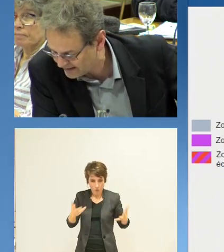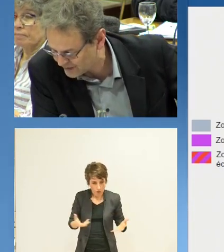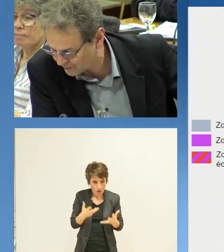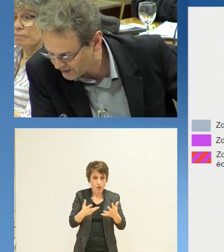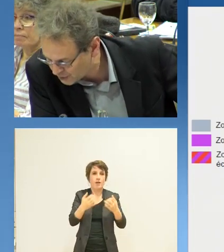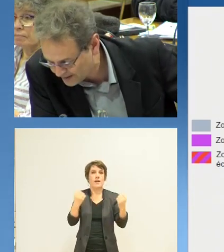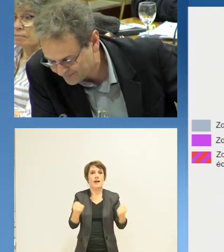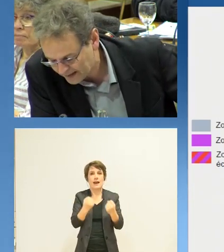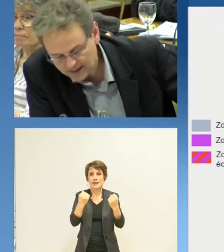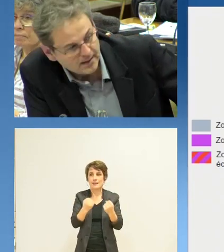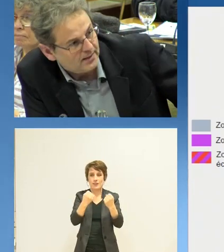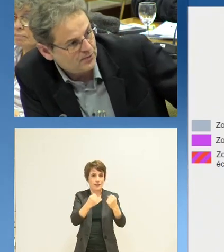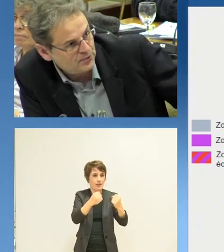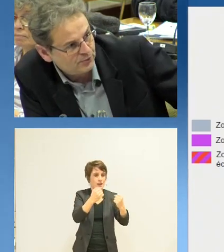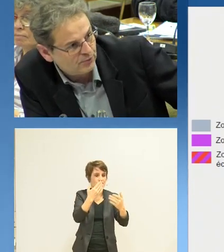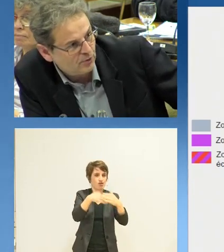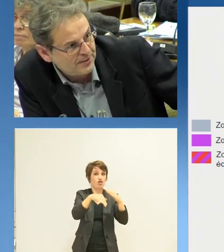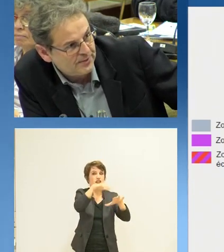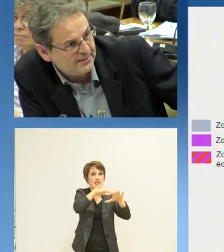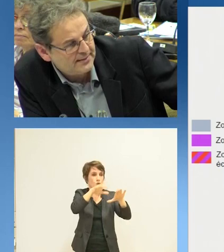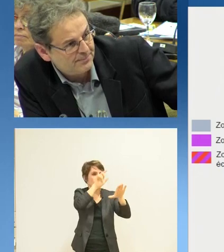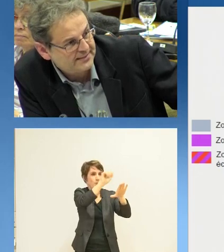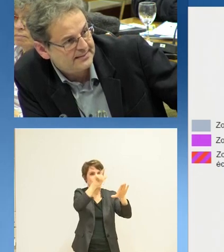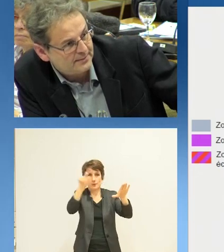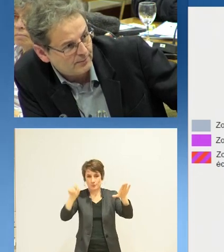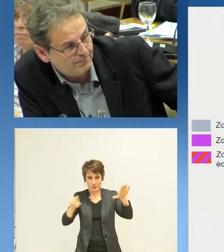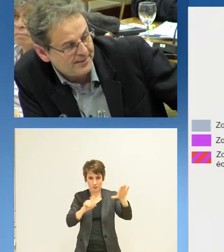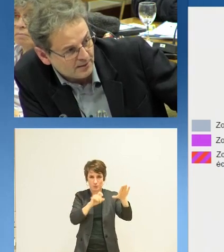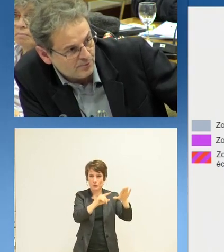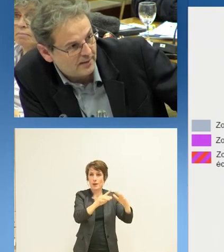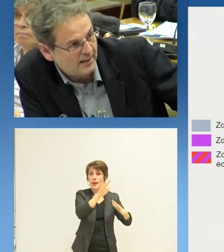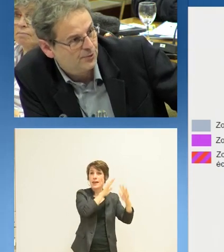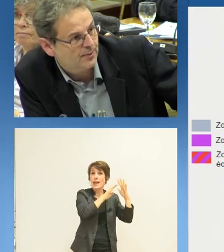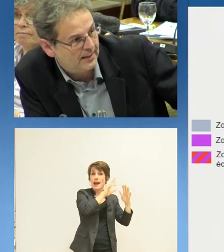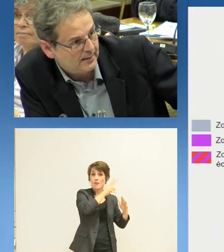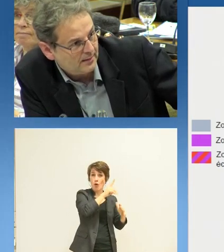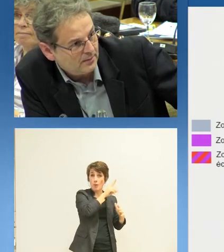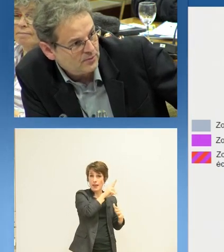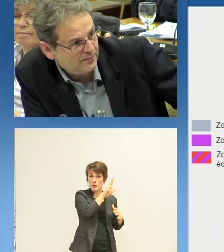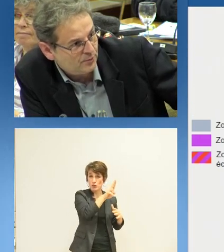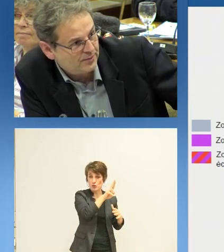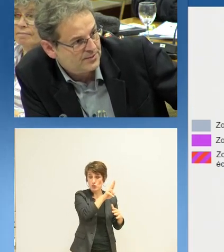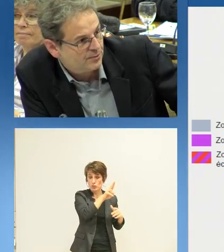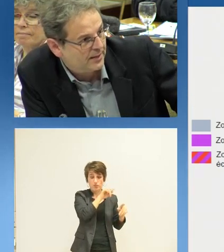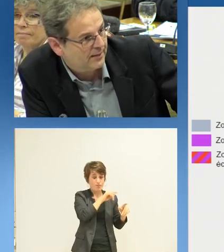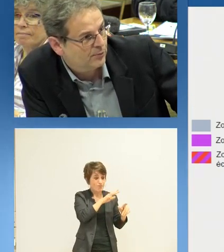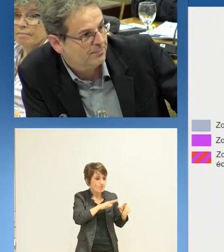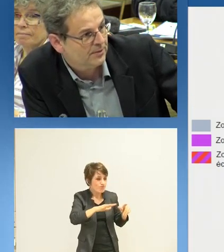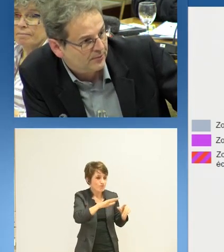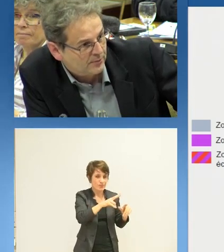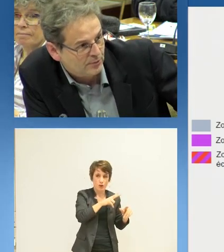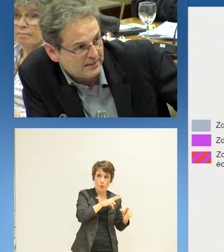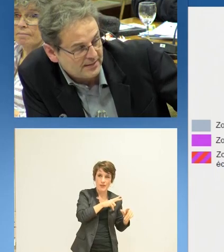des parcelles qui sont fléchés et en sortant d'une ambiguïté qui persistait dans p lus actuelle nous avions des zones à